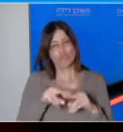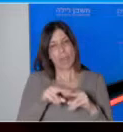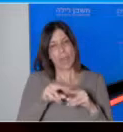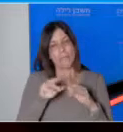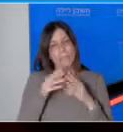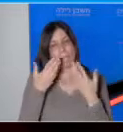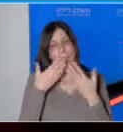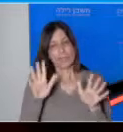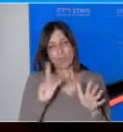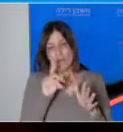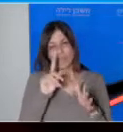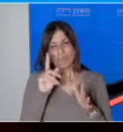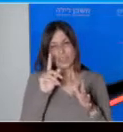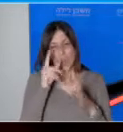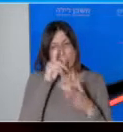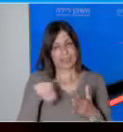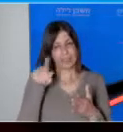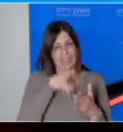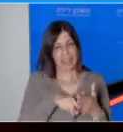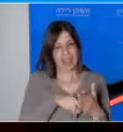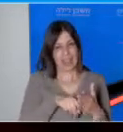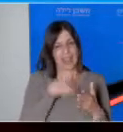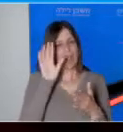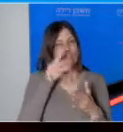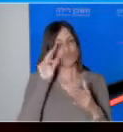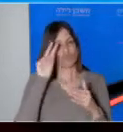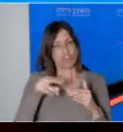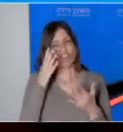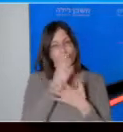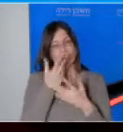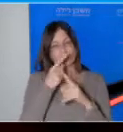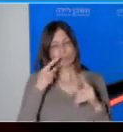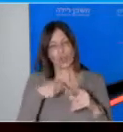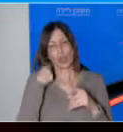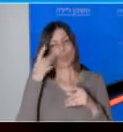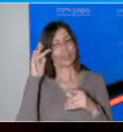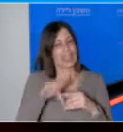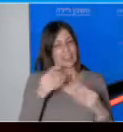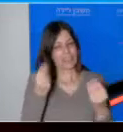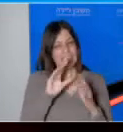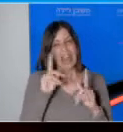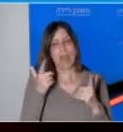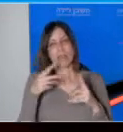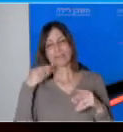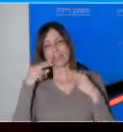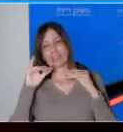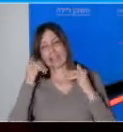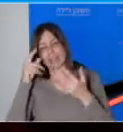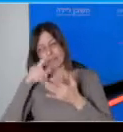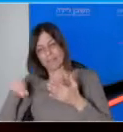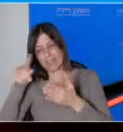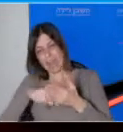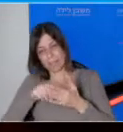כרגע, וזה לא הולך להתבטל, למרות שיש כבר כל מיני קולות נגד הדבר הזה, למה את המסעדות כן מבטלים, ולמה